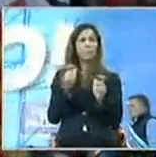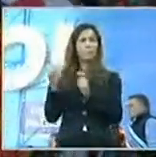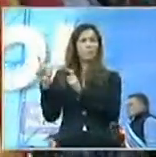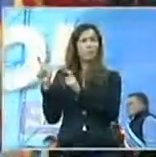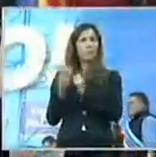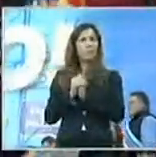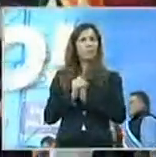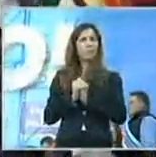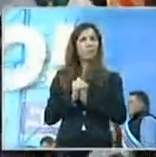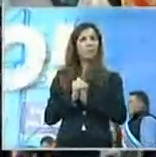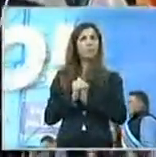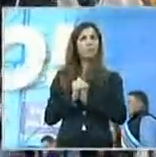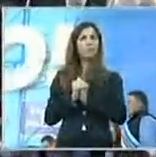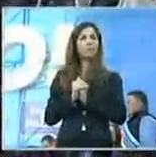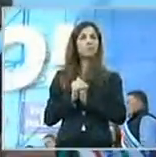Possiamo,